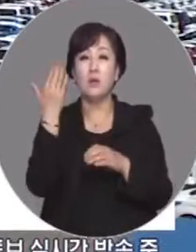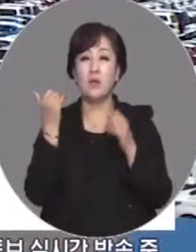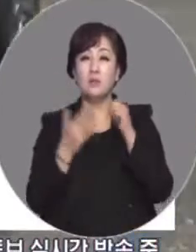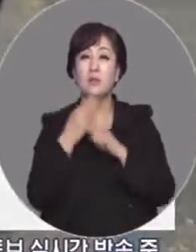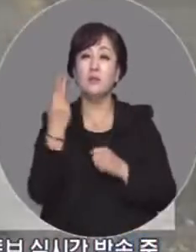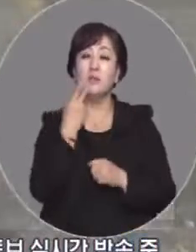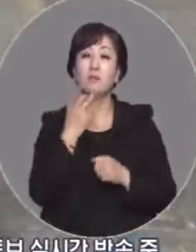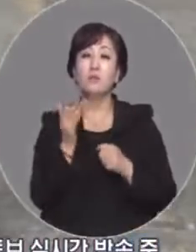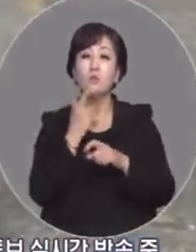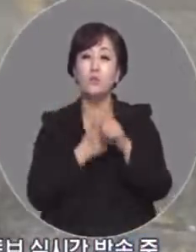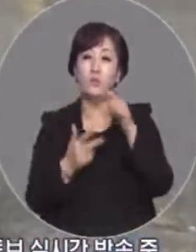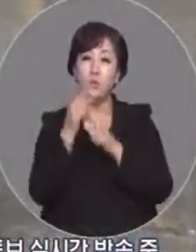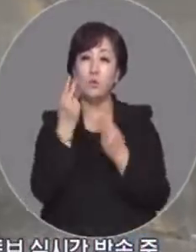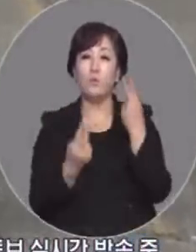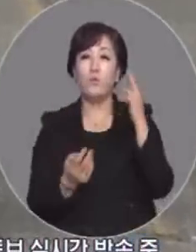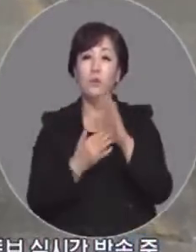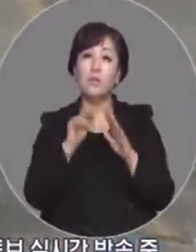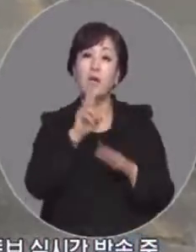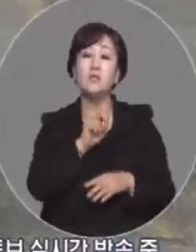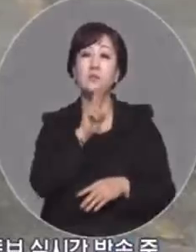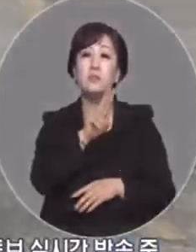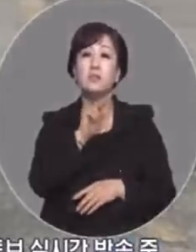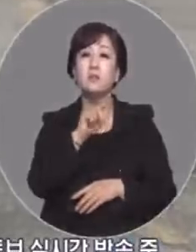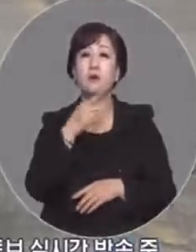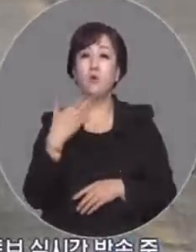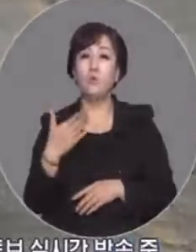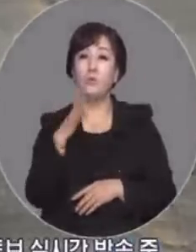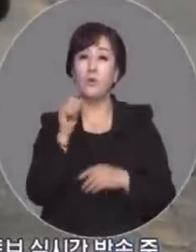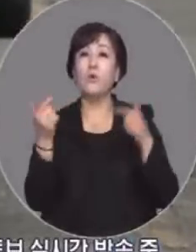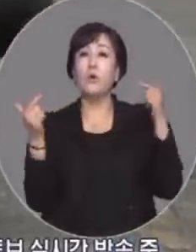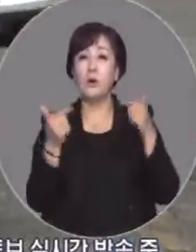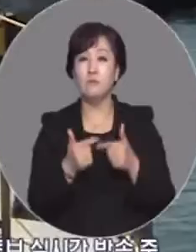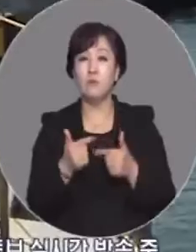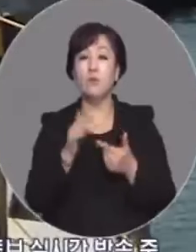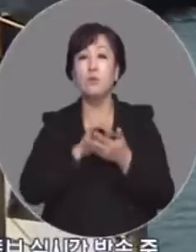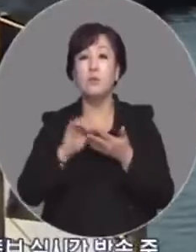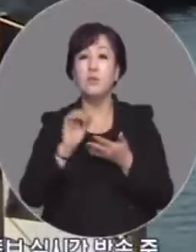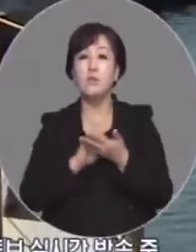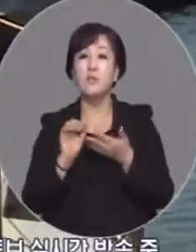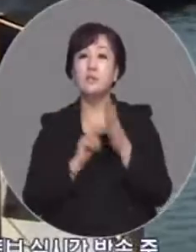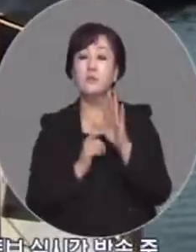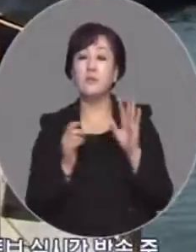2019년과 비교하면 22.9% 감소한 걸로 나타났습니다.